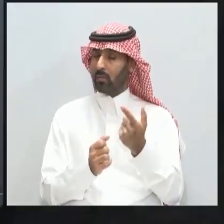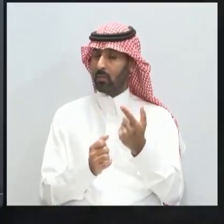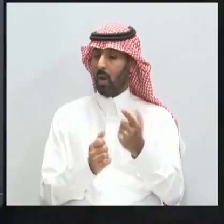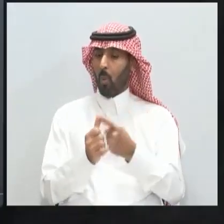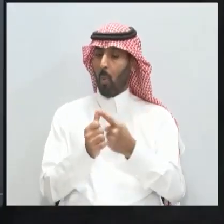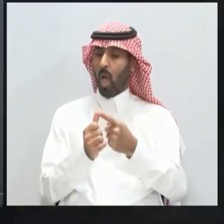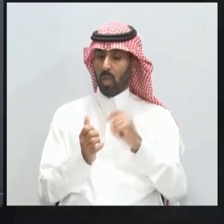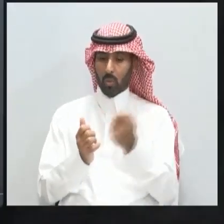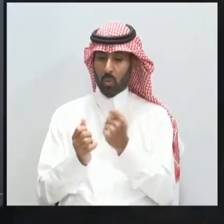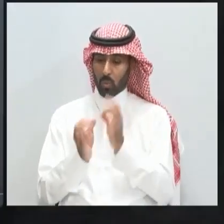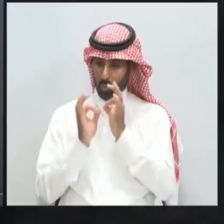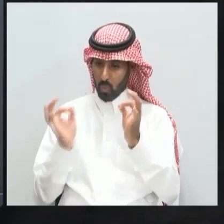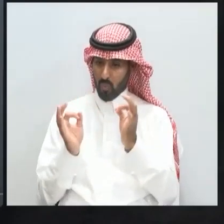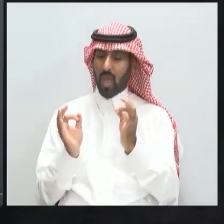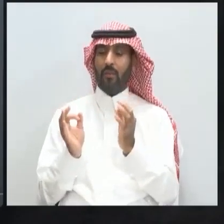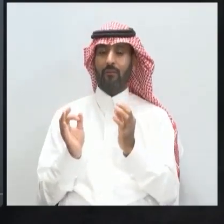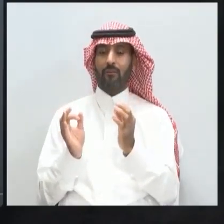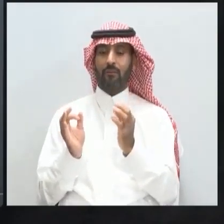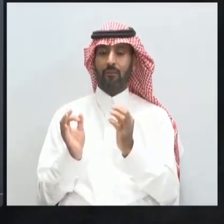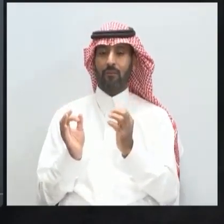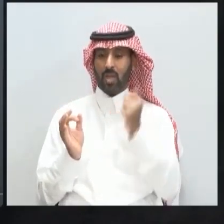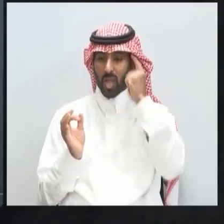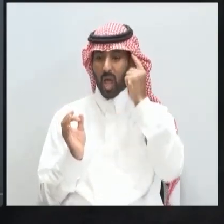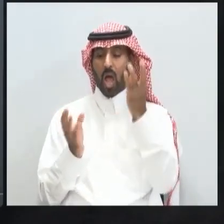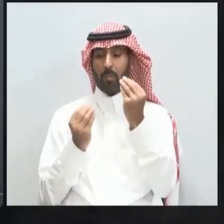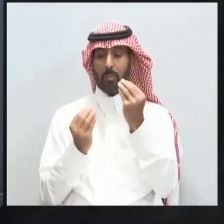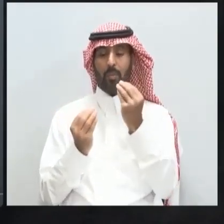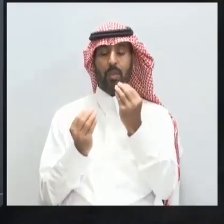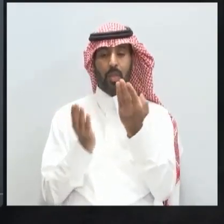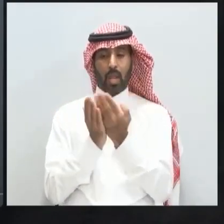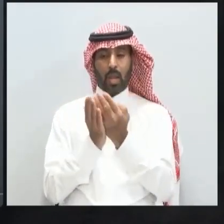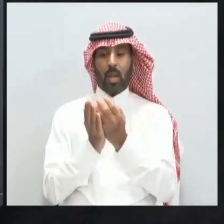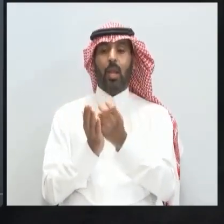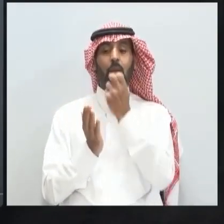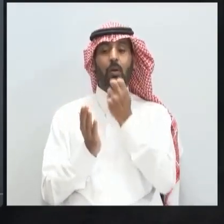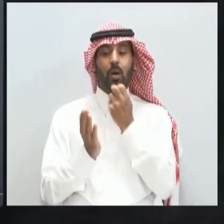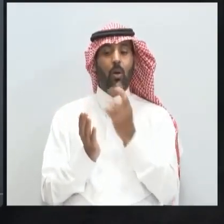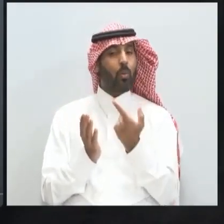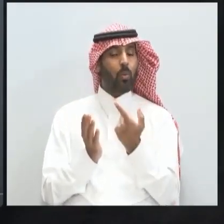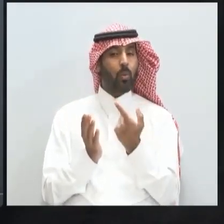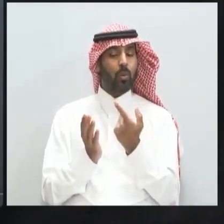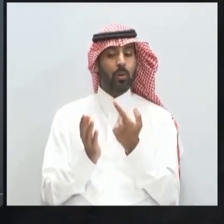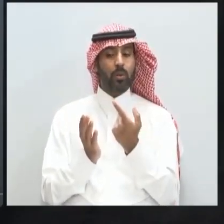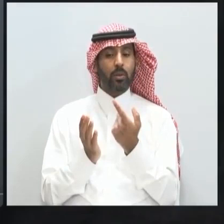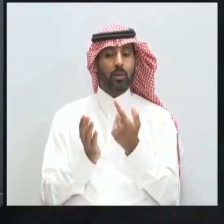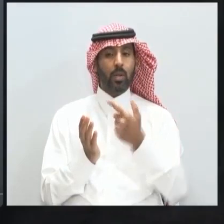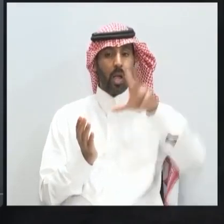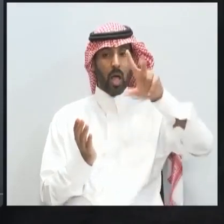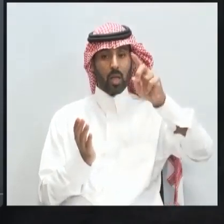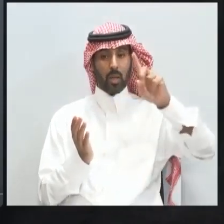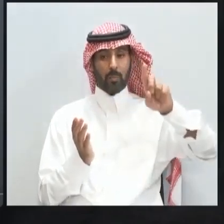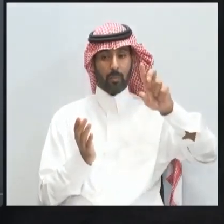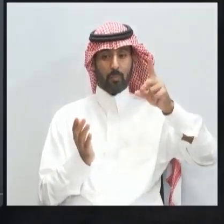اول من الف كتابا وافيا شاملا ذكرنا ثلاثه من المؤلفين هل منهم ابن جرير الطبري